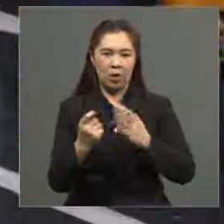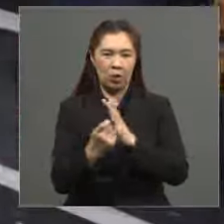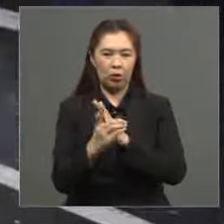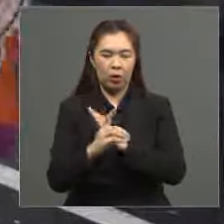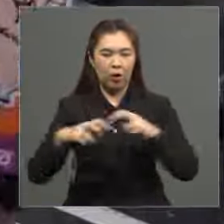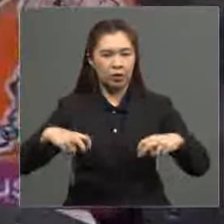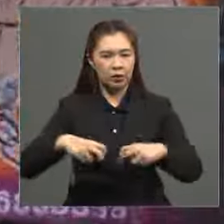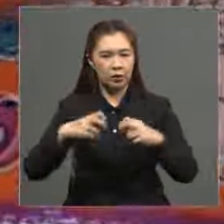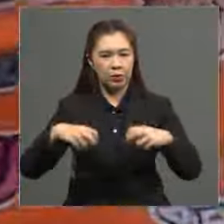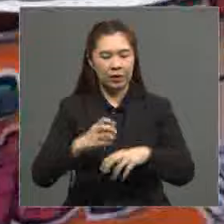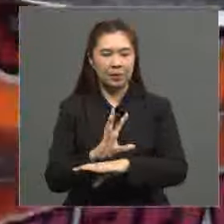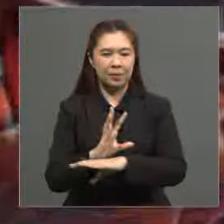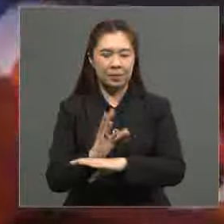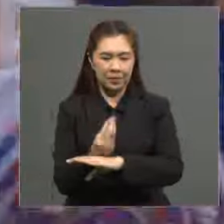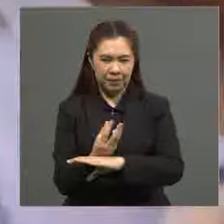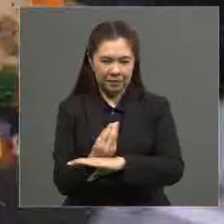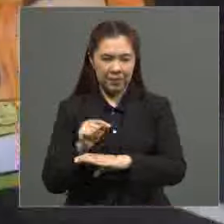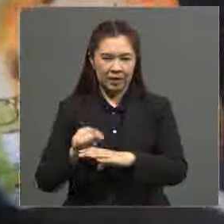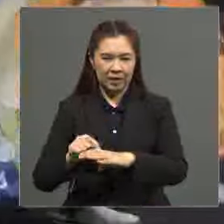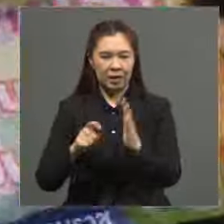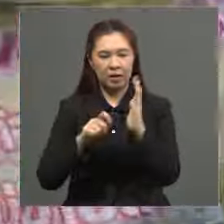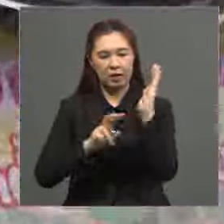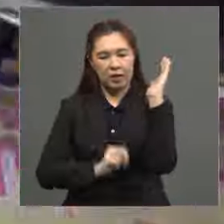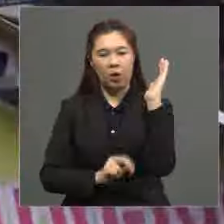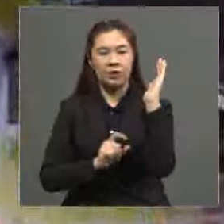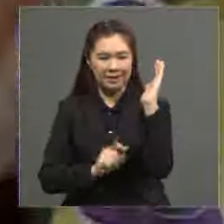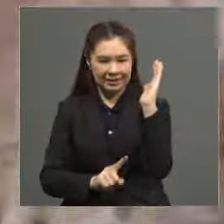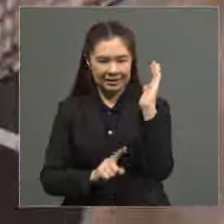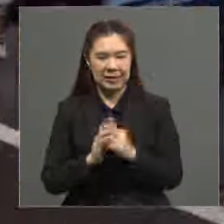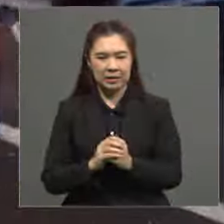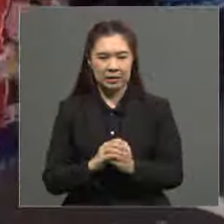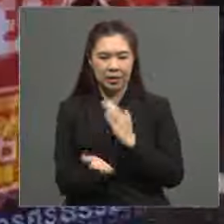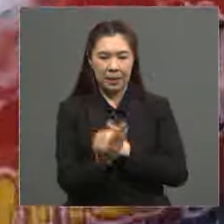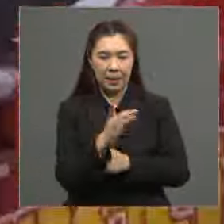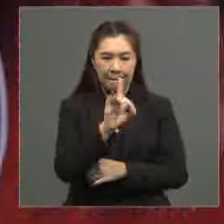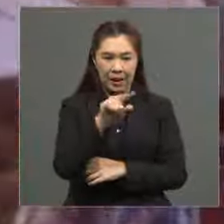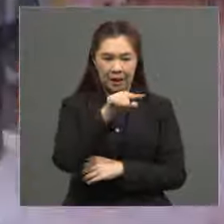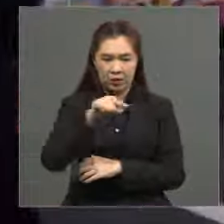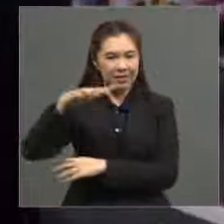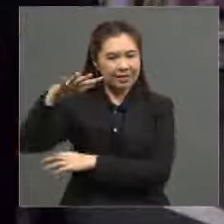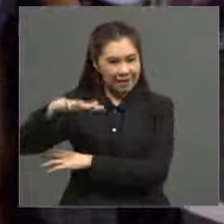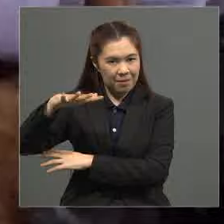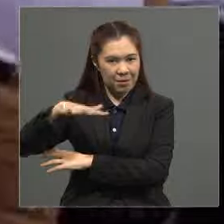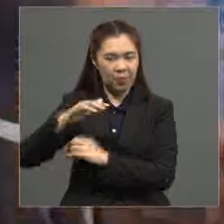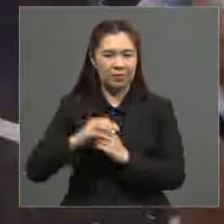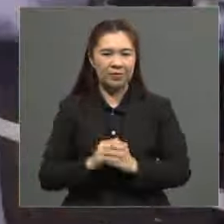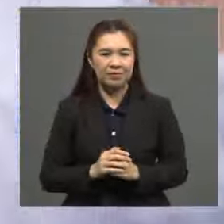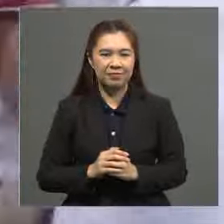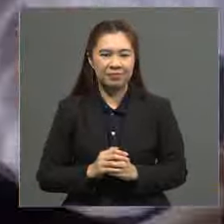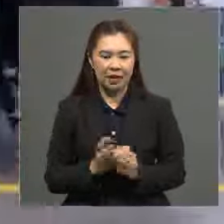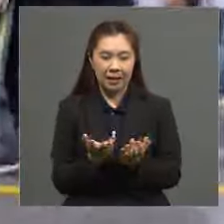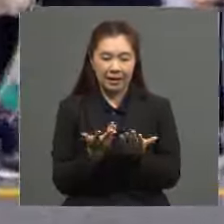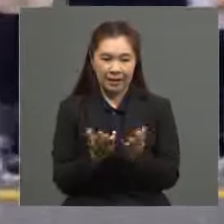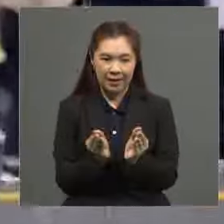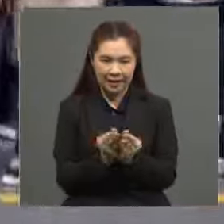สุรินทร์เพชรบุรีและนครศรีธรรมราชโดยจะเปิดหีบลงคะแนนตั้งแต่ 8:00นถึง 17:00นจากนั้นจึงจะเริ่มตรวจนับ